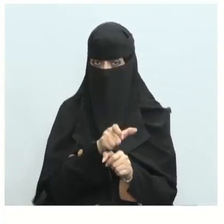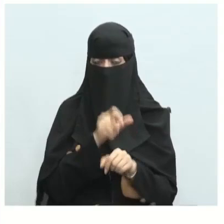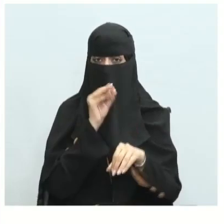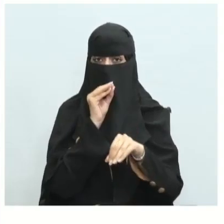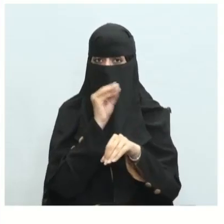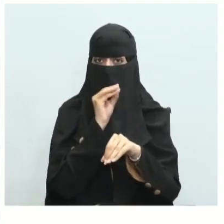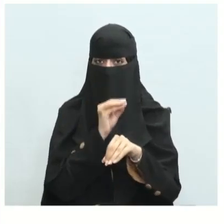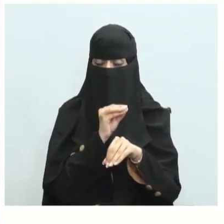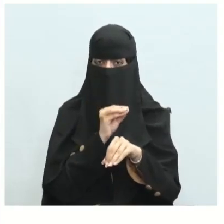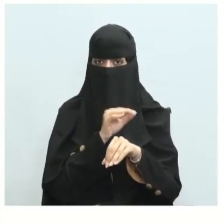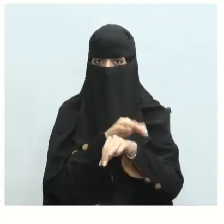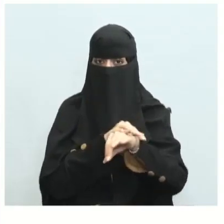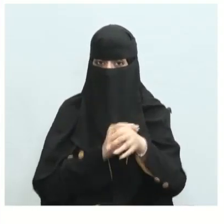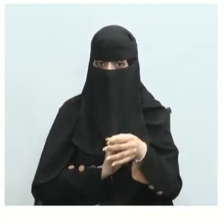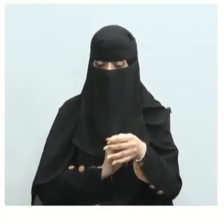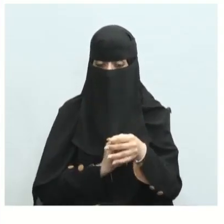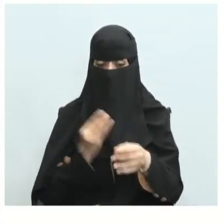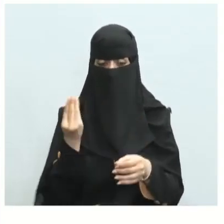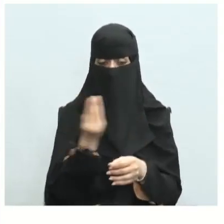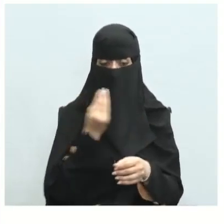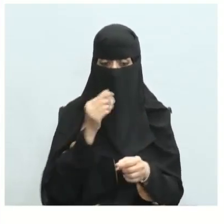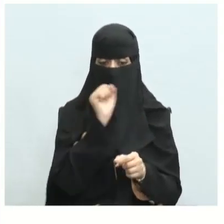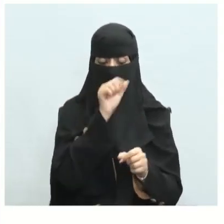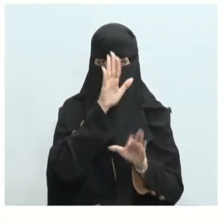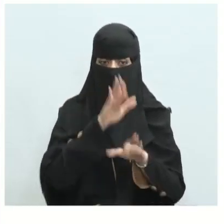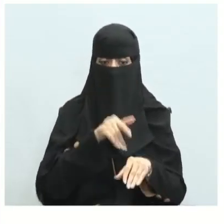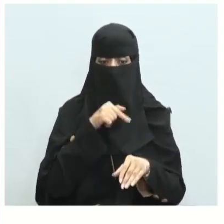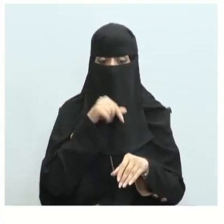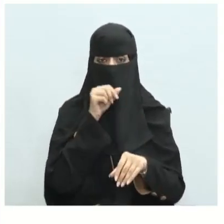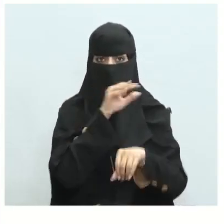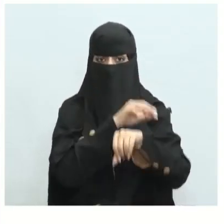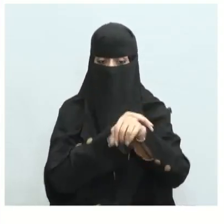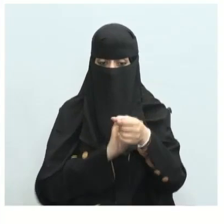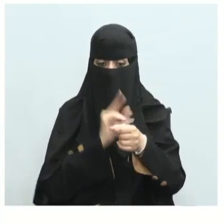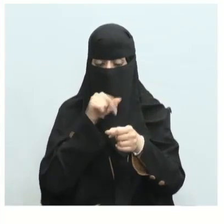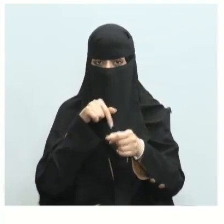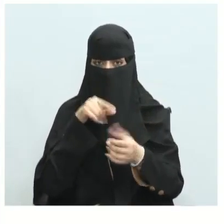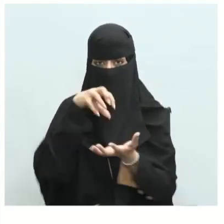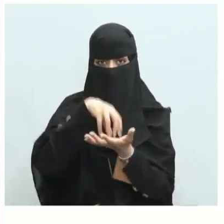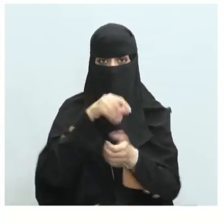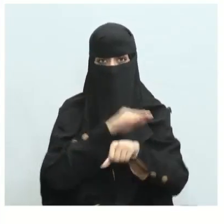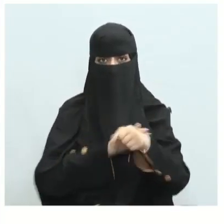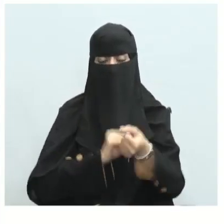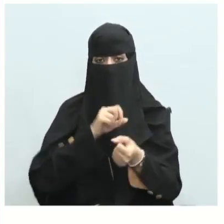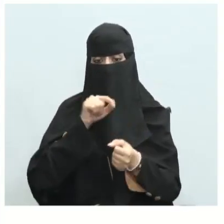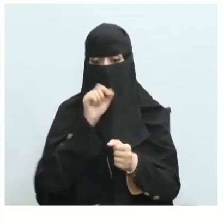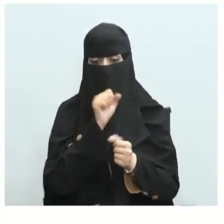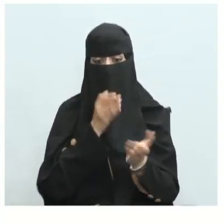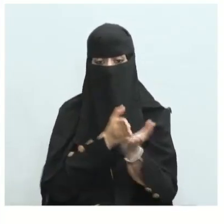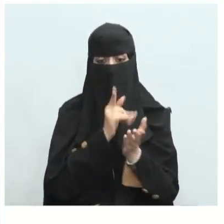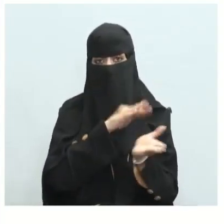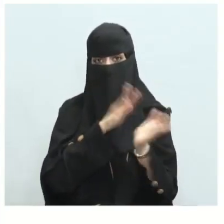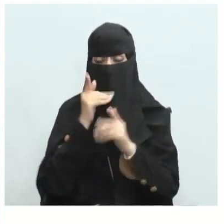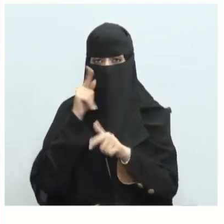مرشد سياحي متخصص وهنالك مرشد موقع وهنالك مرشد مسار بعد ذلك